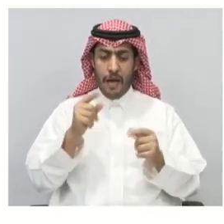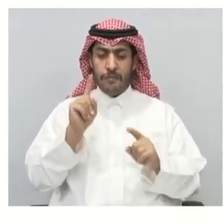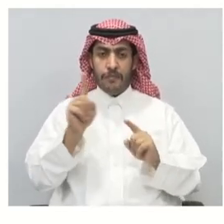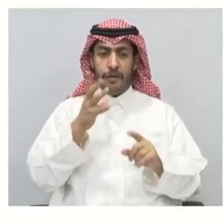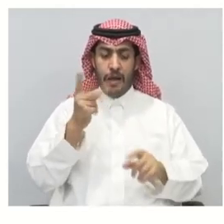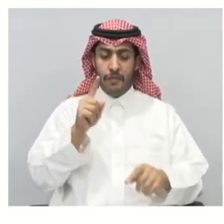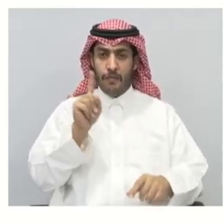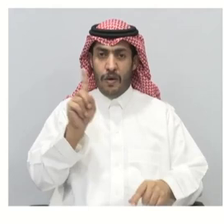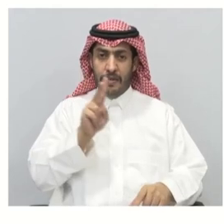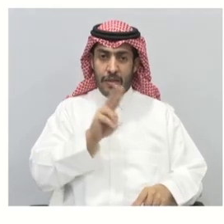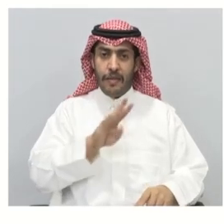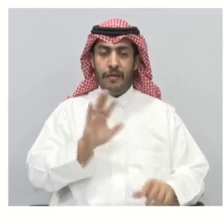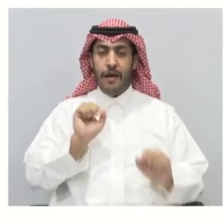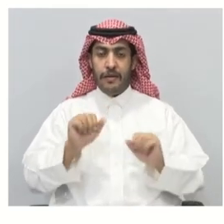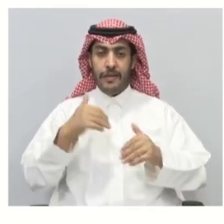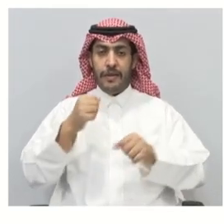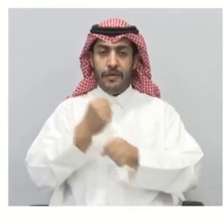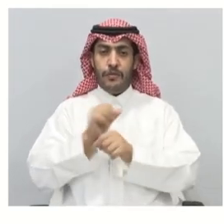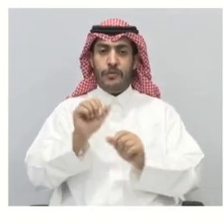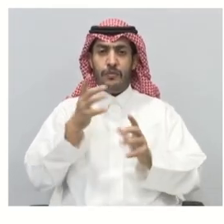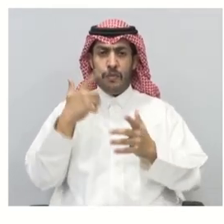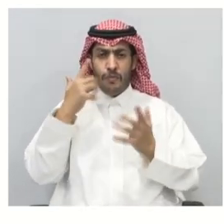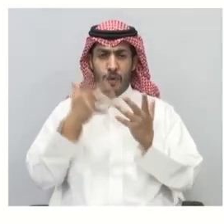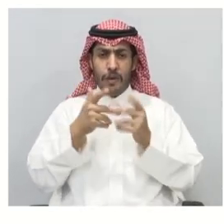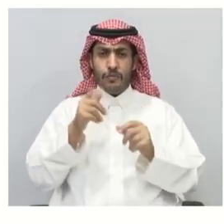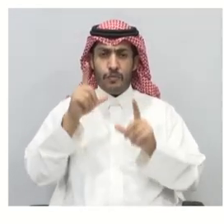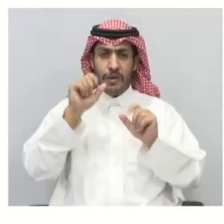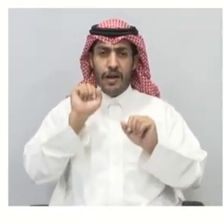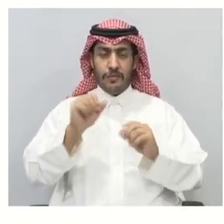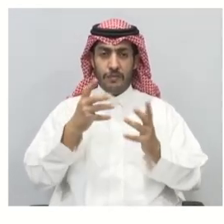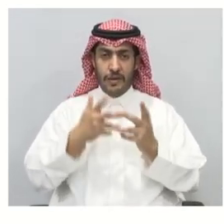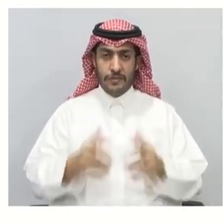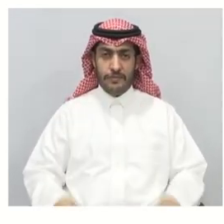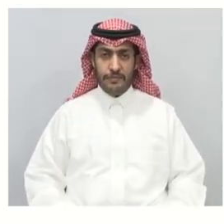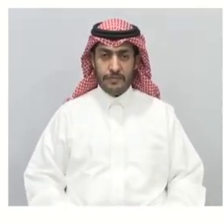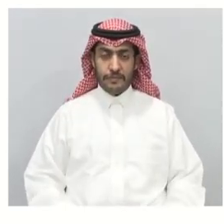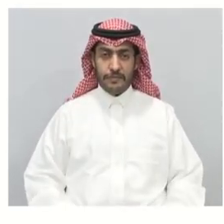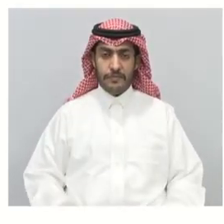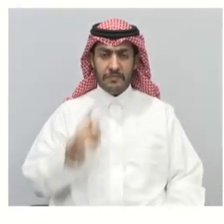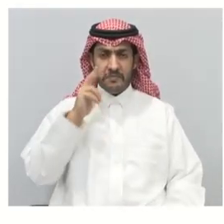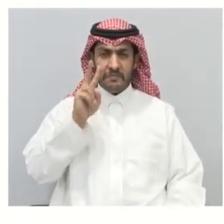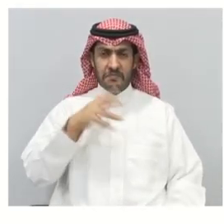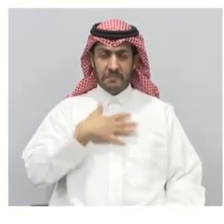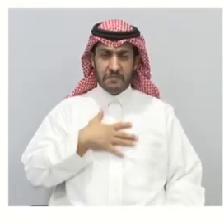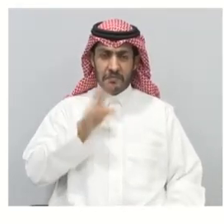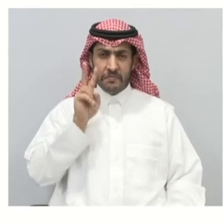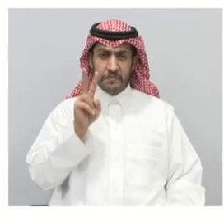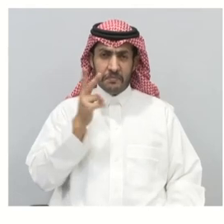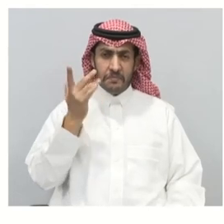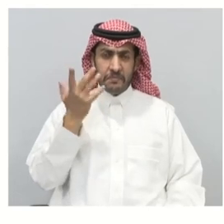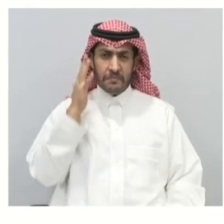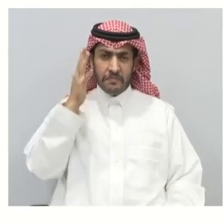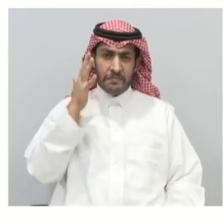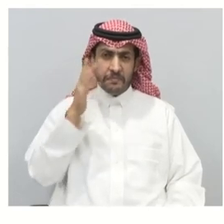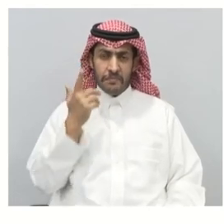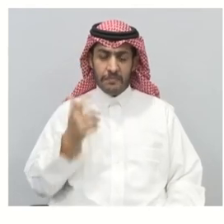تضع ارقام هذه الجمل التي تناسب الصور لاحظ تامل في هذه الصور وهذا في البدايه